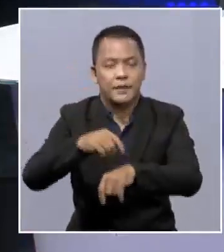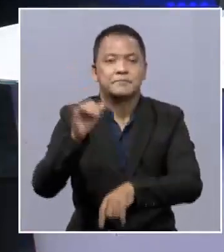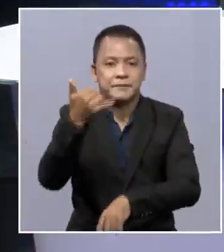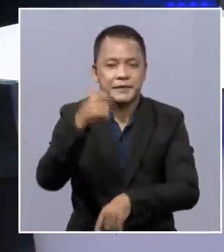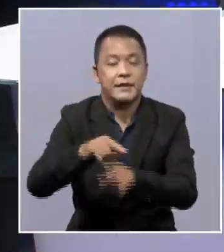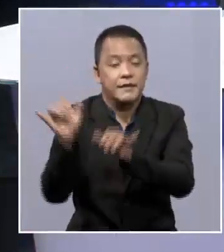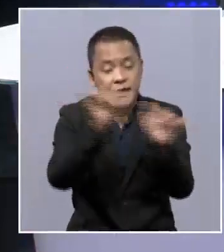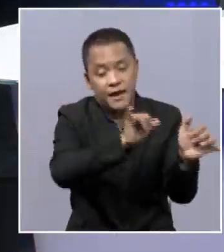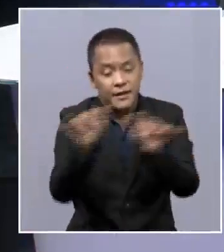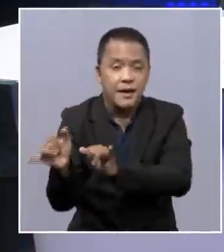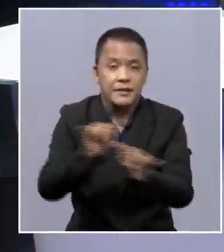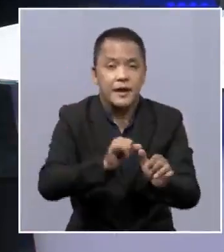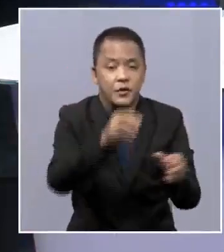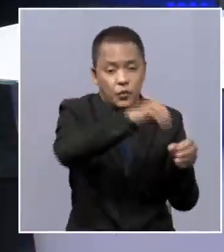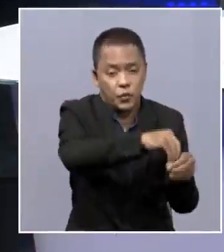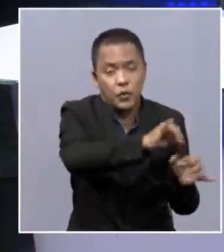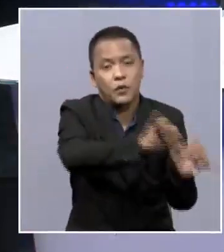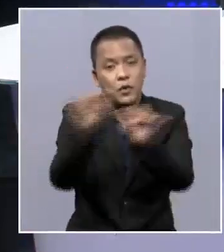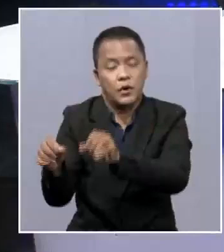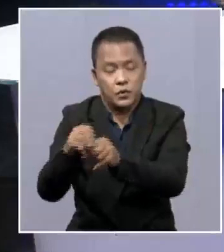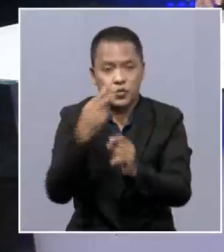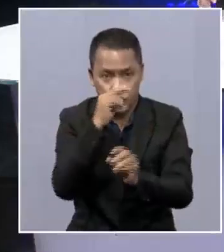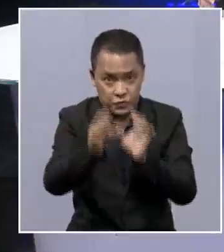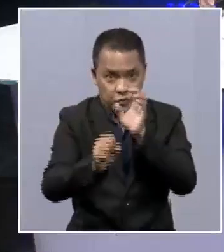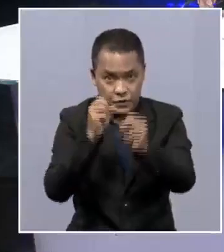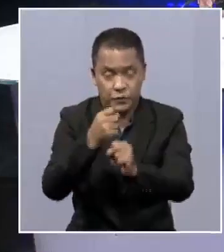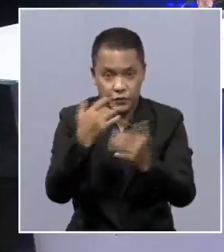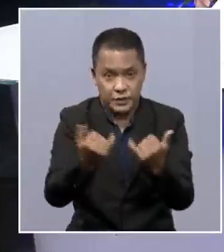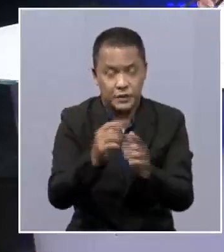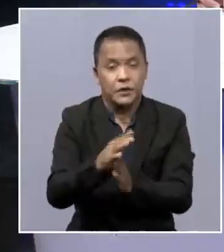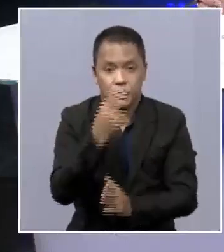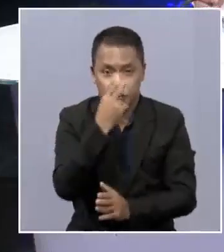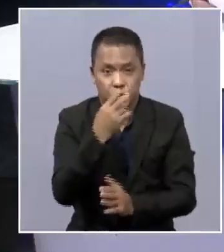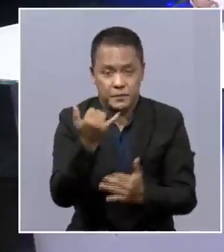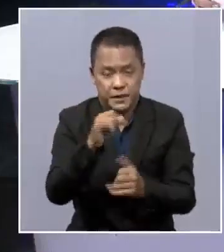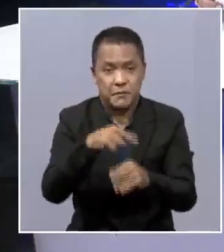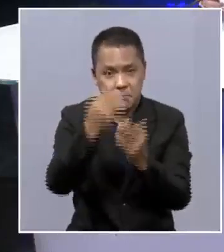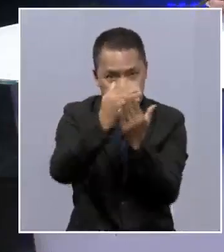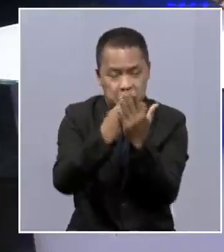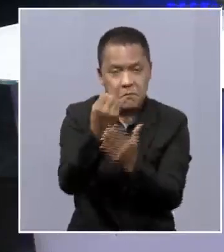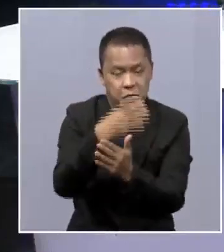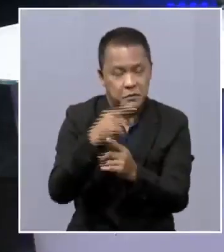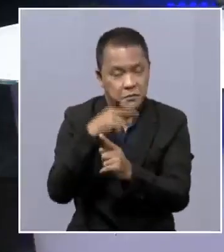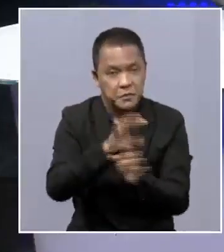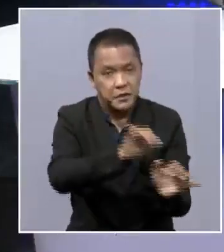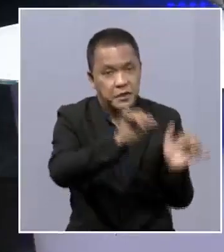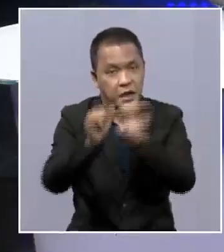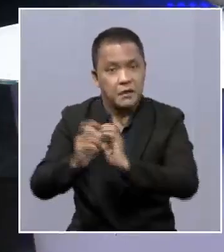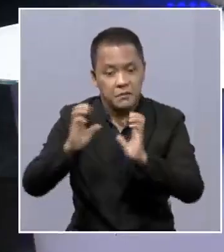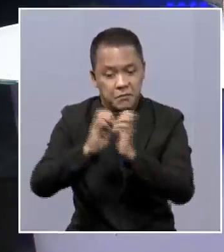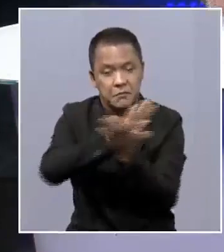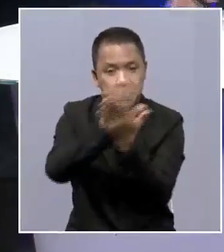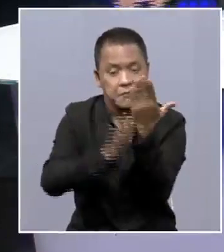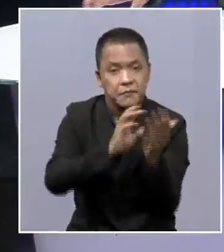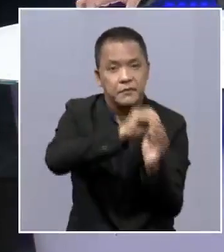ทีนี้พอถามว่าตอนนี้มีการตั้งข้อสังเกตกันนะคะว่ากลุ่มสามกันเดินแบบ3ขาโดยมีส่วนหนึ่งย้ายออกจากพลังประชารัฐไปสังกั